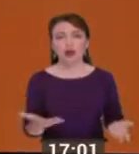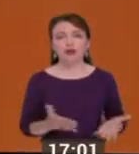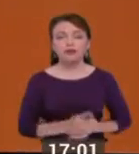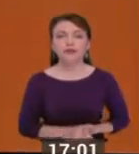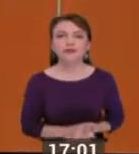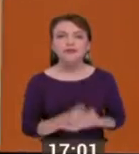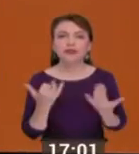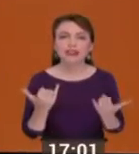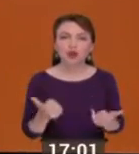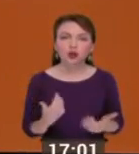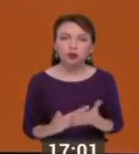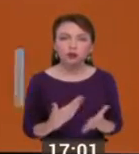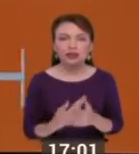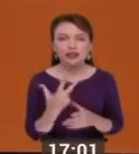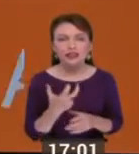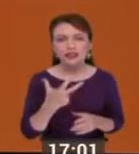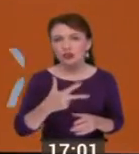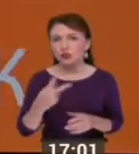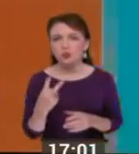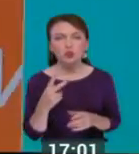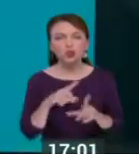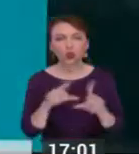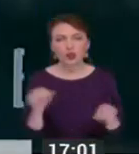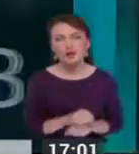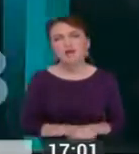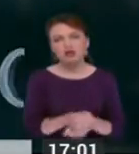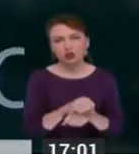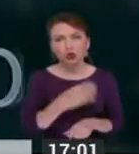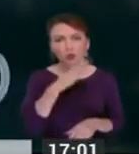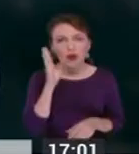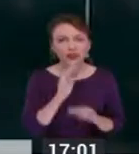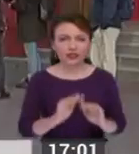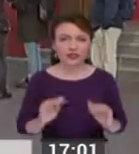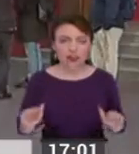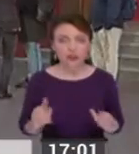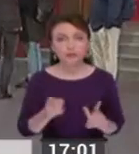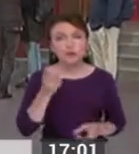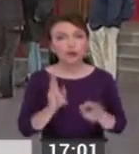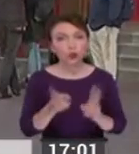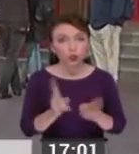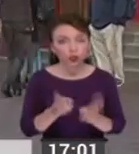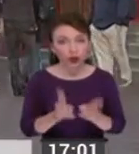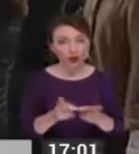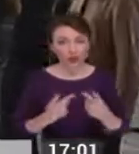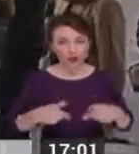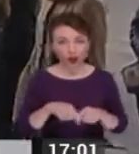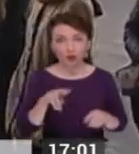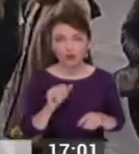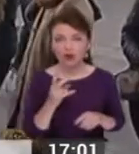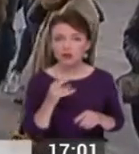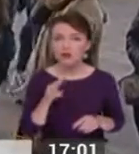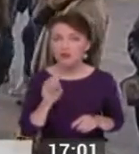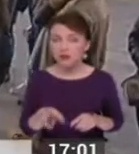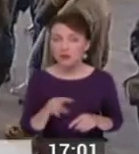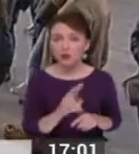І сьогодні біля 332-ї школи мітингували батьки дітей. За їхніми словами, кухарі товариства Pontem.ua